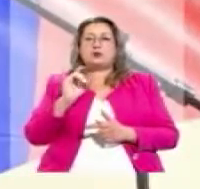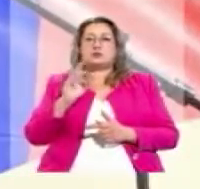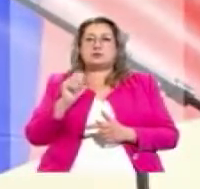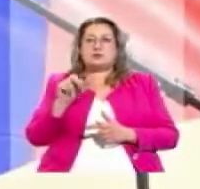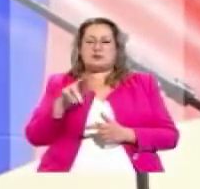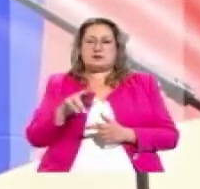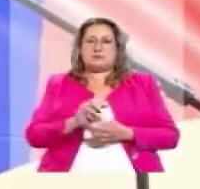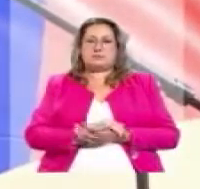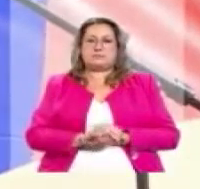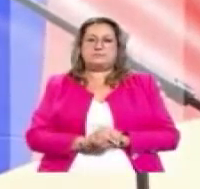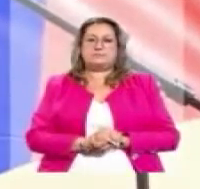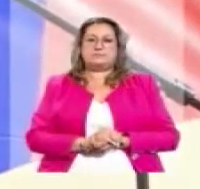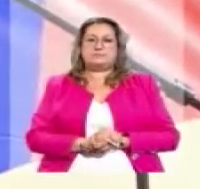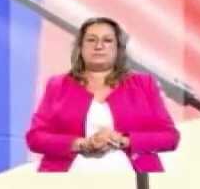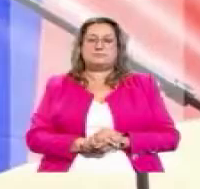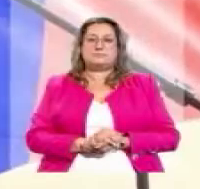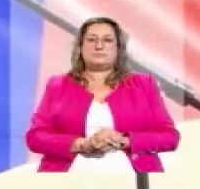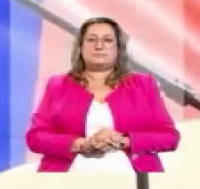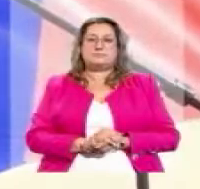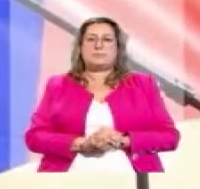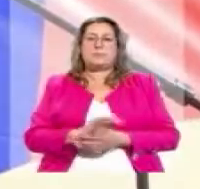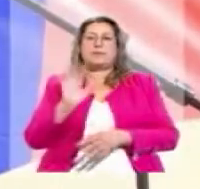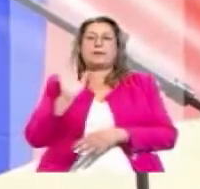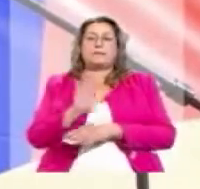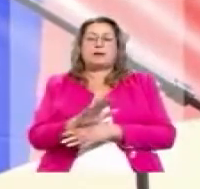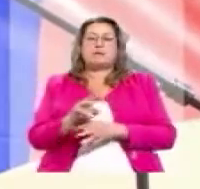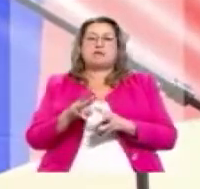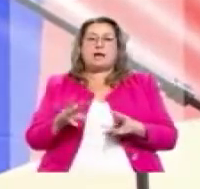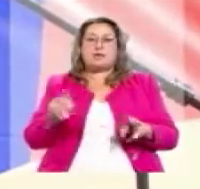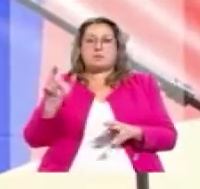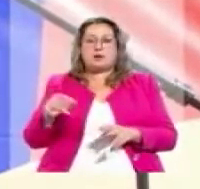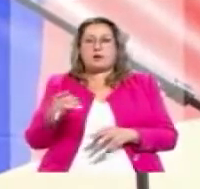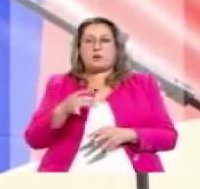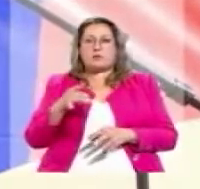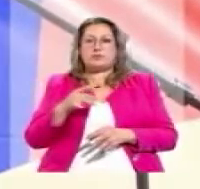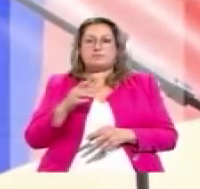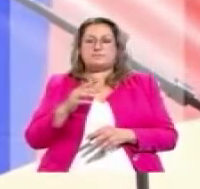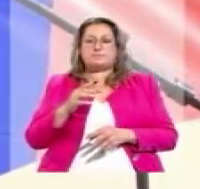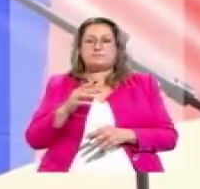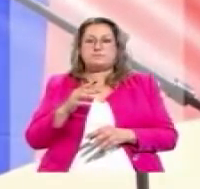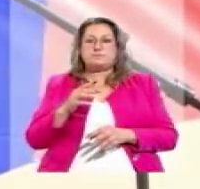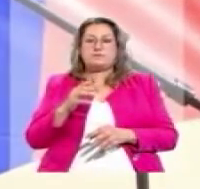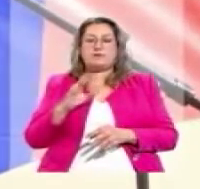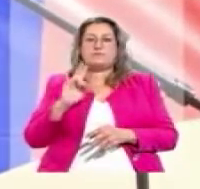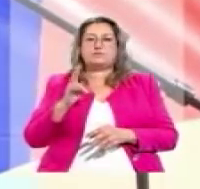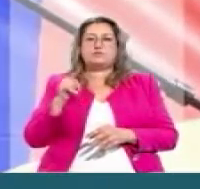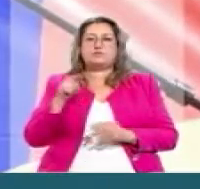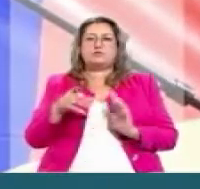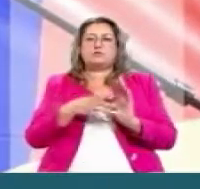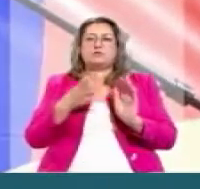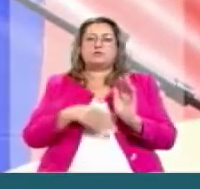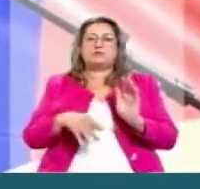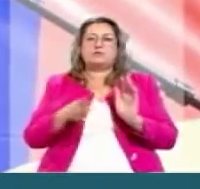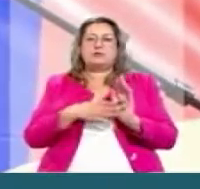Ахмет Байтұрсынұлының құрметіне Қазақстанның көшелері мен мектептері, тіл білімінің институты, университеттер